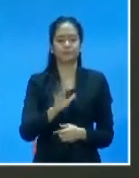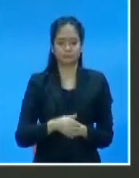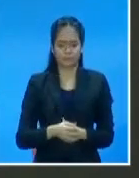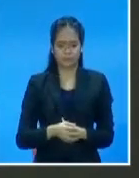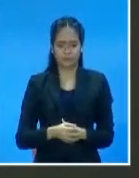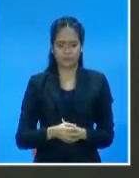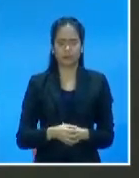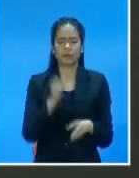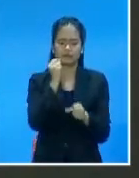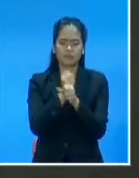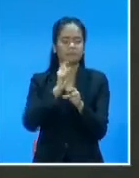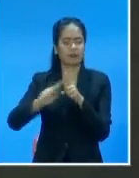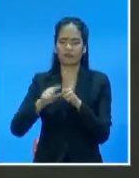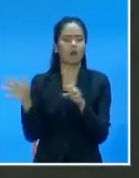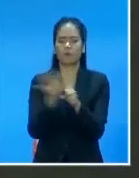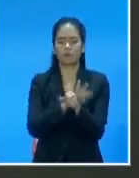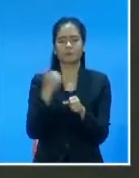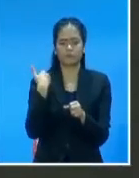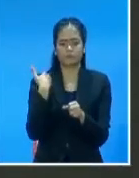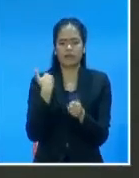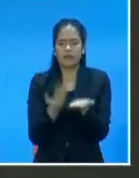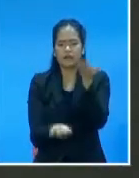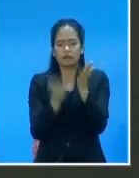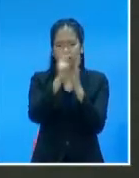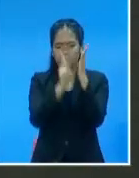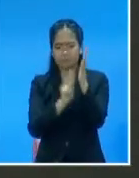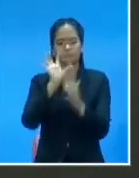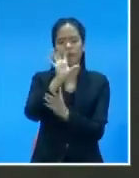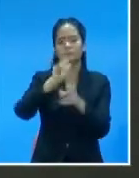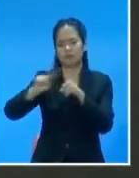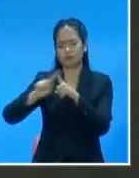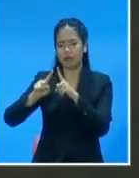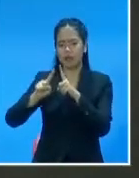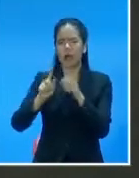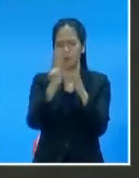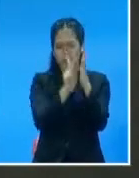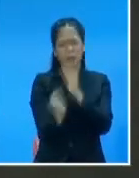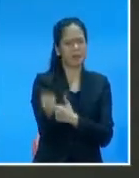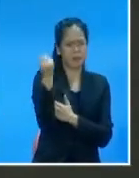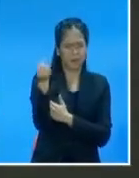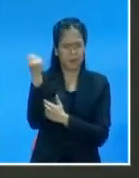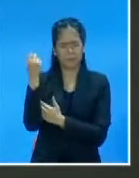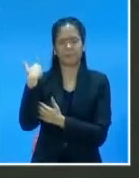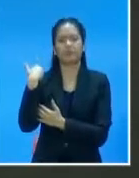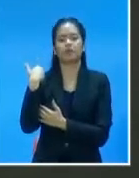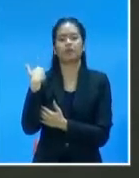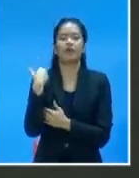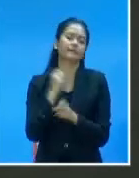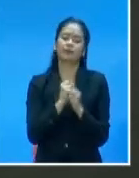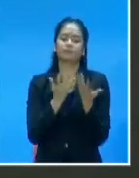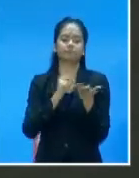ย่างมันทำได้หมดแหละนะไม่งั้นก็ต้องใช้บังคับกฎหมายมากฎหมายไปเรื่อยๆแล้วกฎหมายก็แรงไปเรื่อยแรงไปเรื่อยแรงไปแรงมาจนทำอะไร